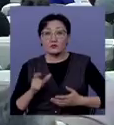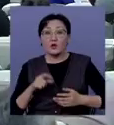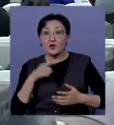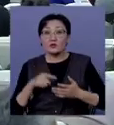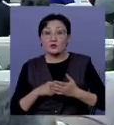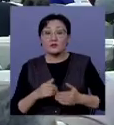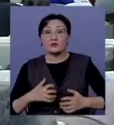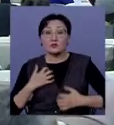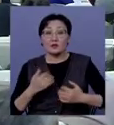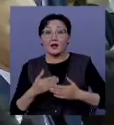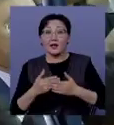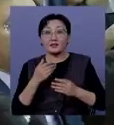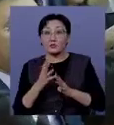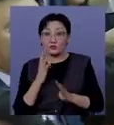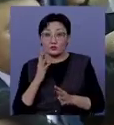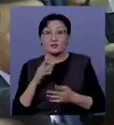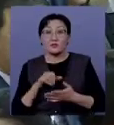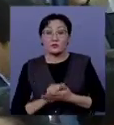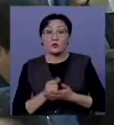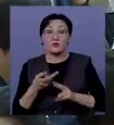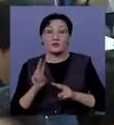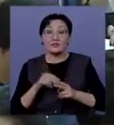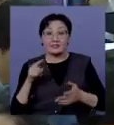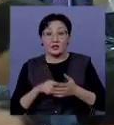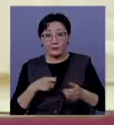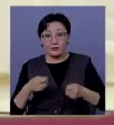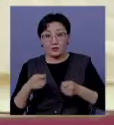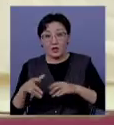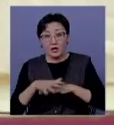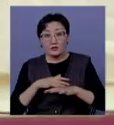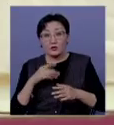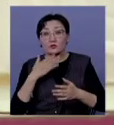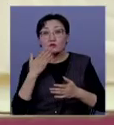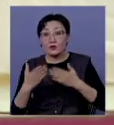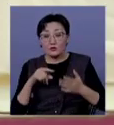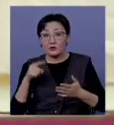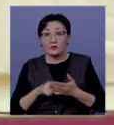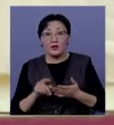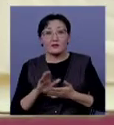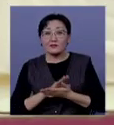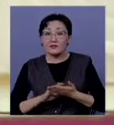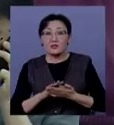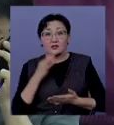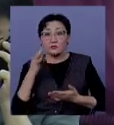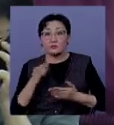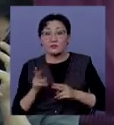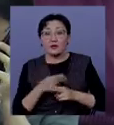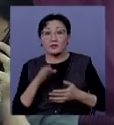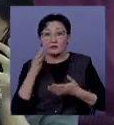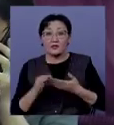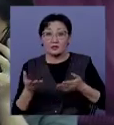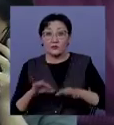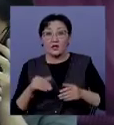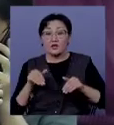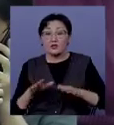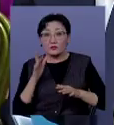асықса керек, алдын ала кезекке тұрып жатыр. Өйткені қала басшысы жұрттың қойған сұрақтарын ешқашан жауапсыз қалдырған емес. Шешілетінін